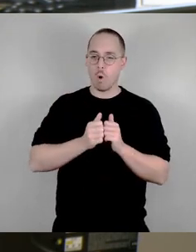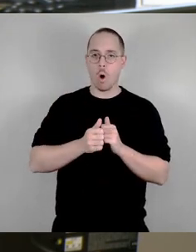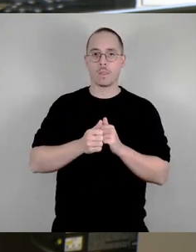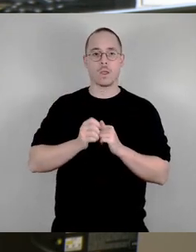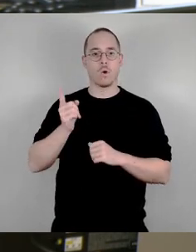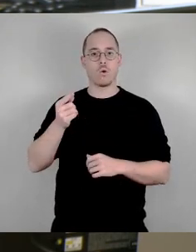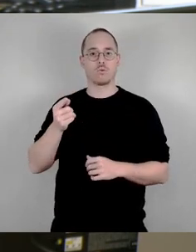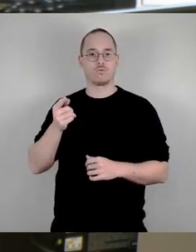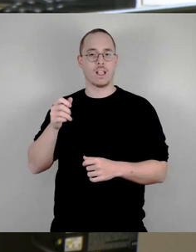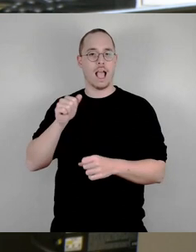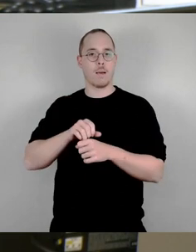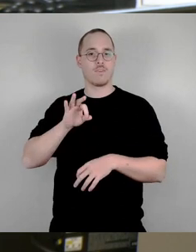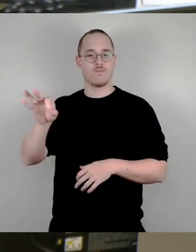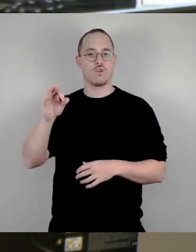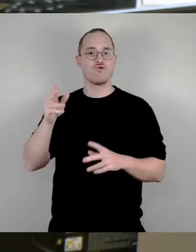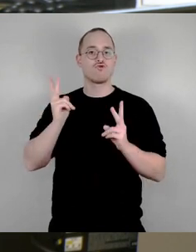dieses Konzept